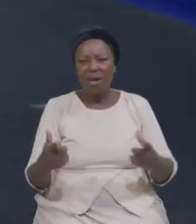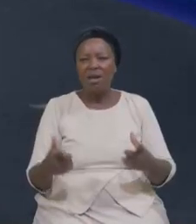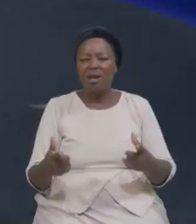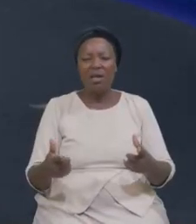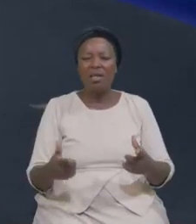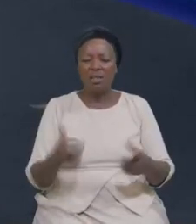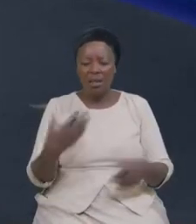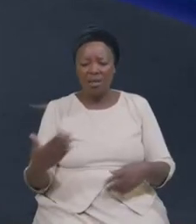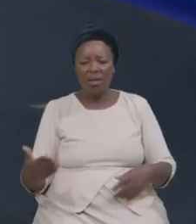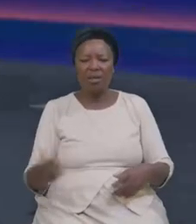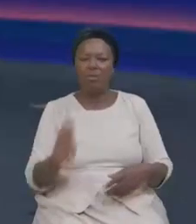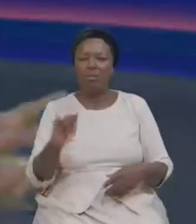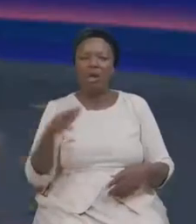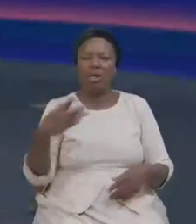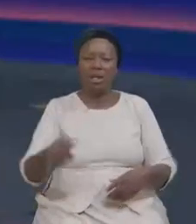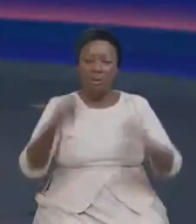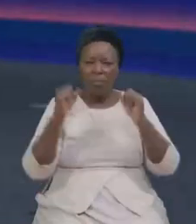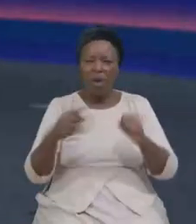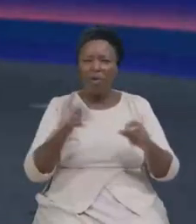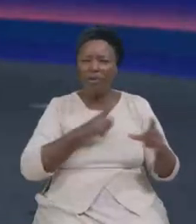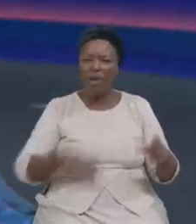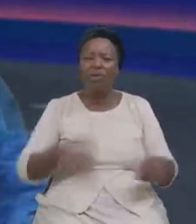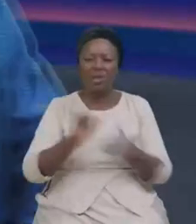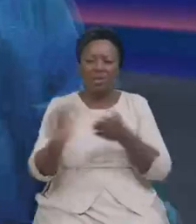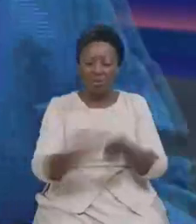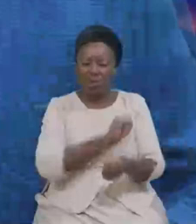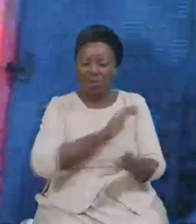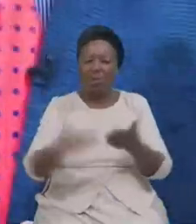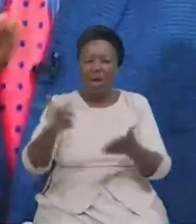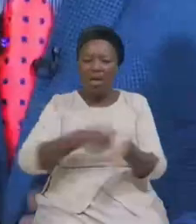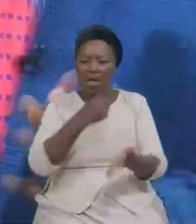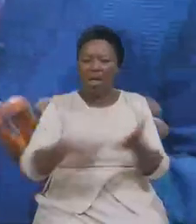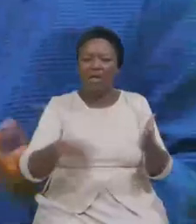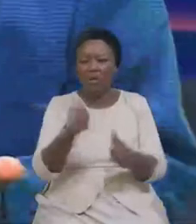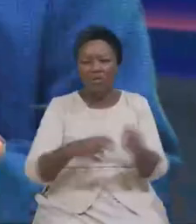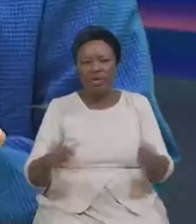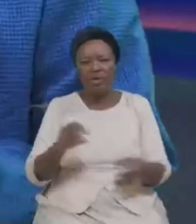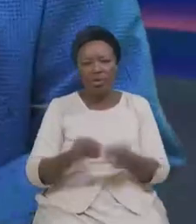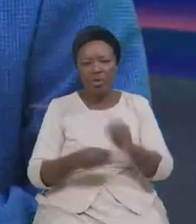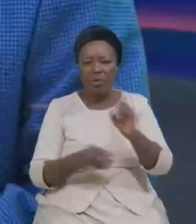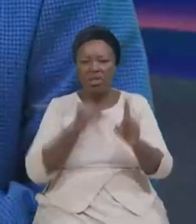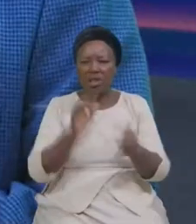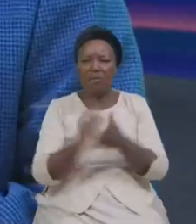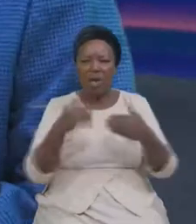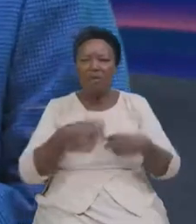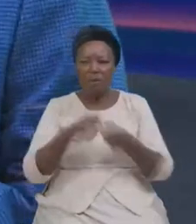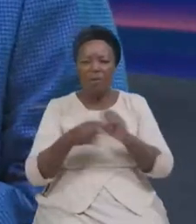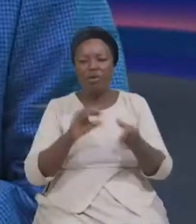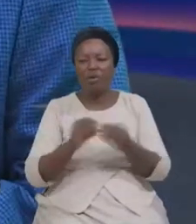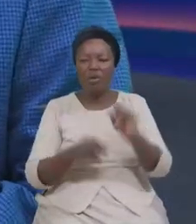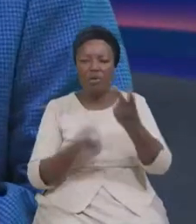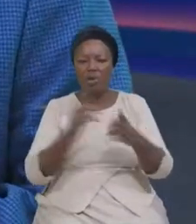du Seigneur qui va tout balayer. Donc, premièrement, nous avons les problèmes. Deuxièmement, nous avons les promesses. Et troisièmement,